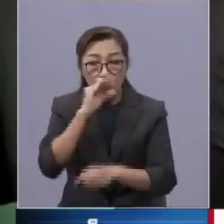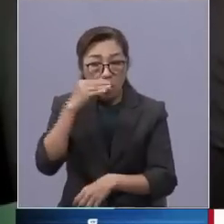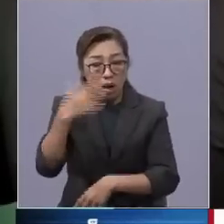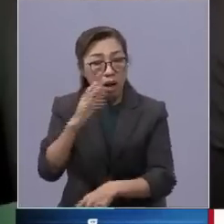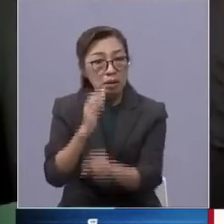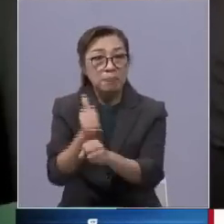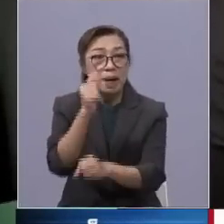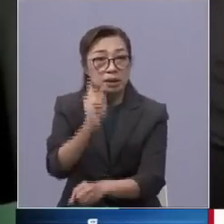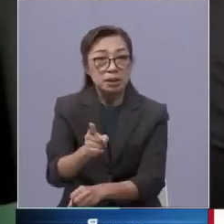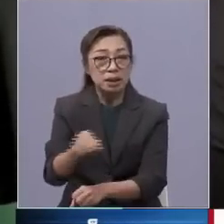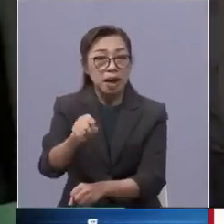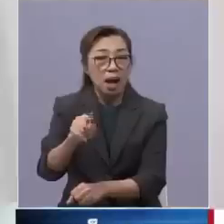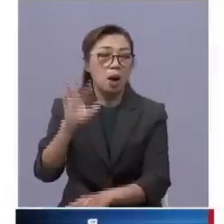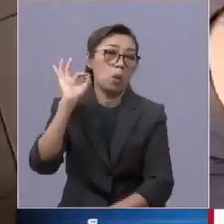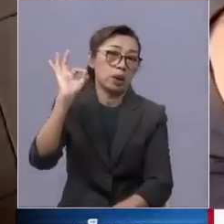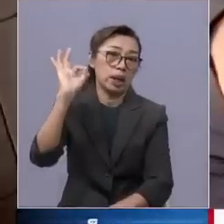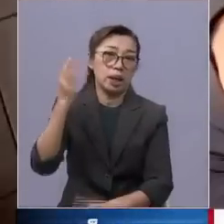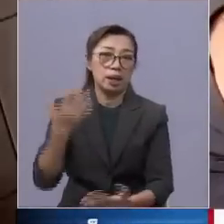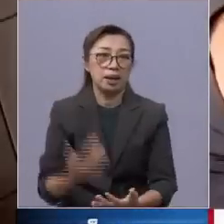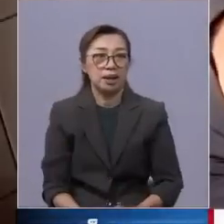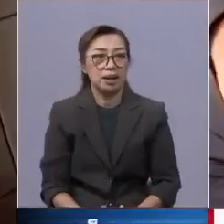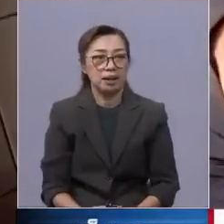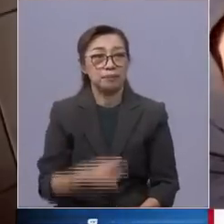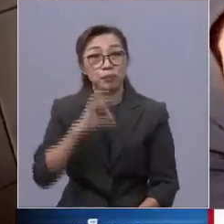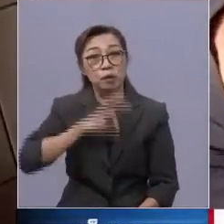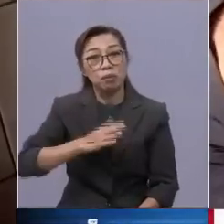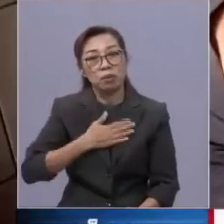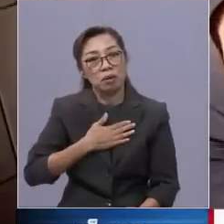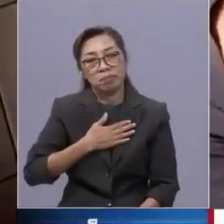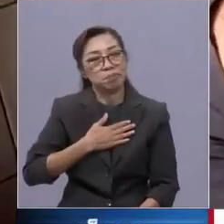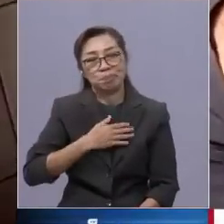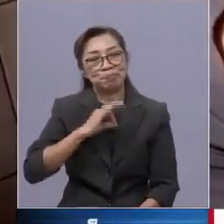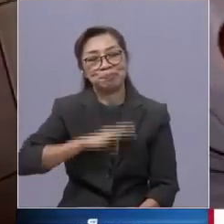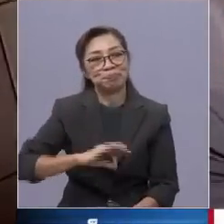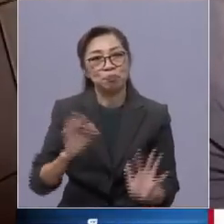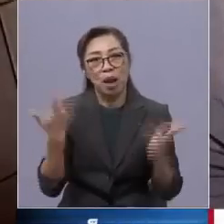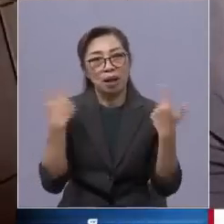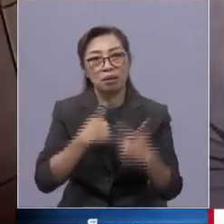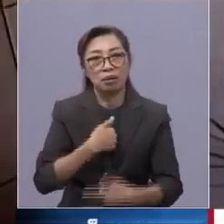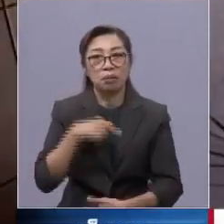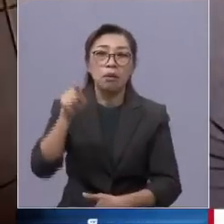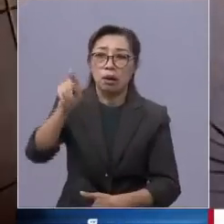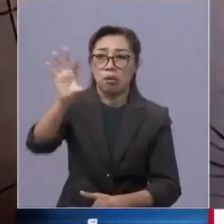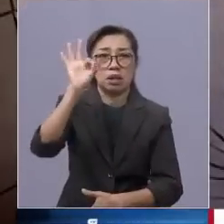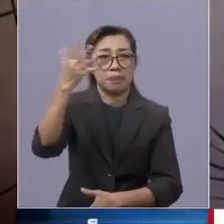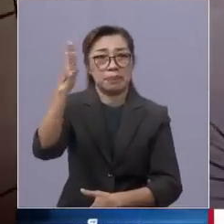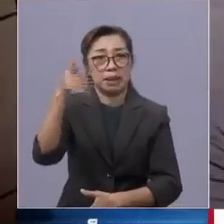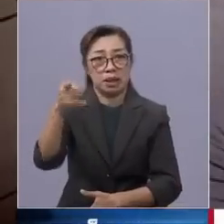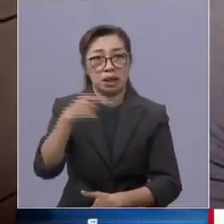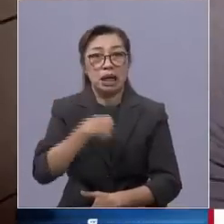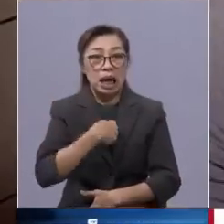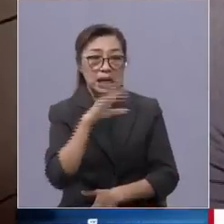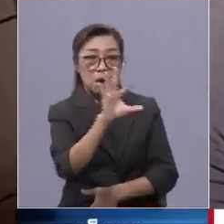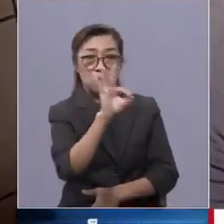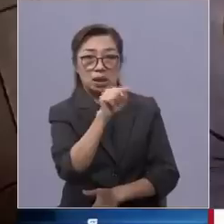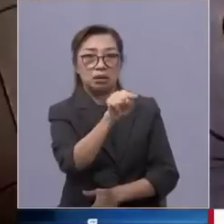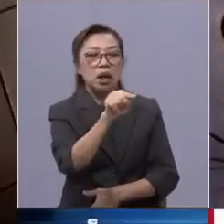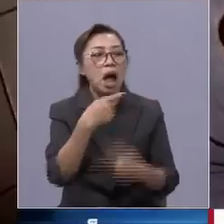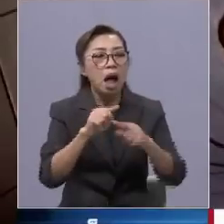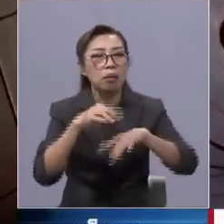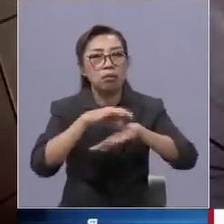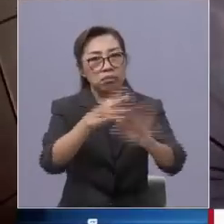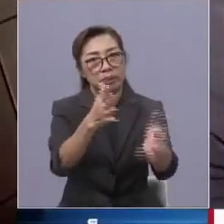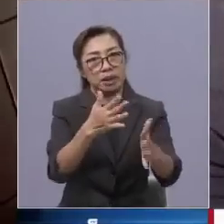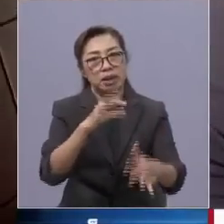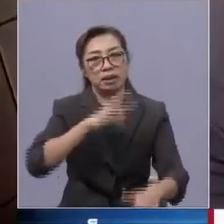โอเคค่ะ ความรู้สึกมันหมดไปแล้วพี่เราไม่ได้เลือกเขามาคนที่เราเลือกเราเขาไม่ได้อะไ